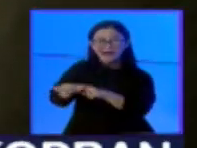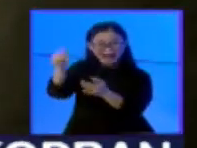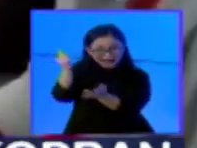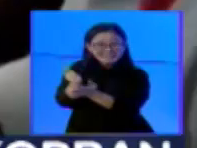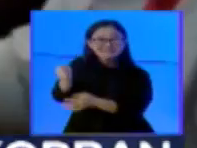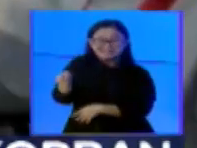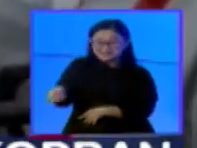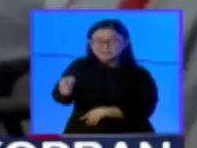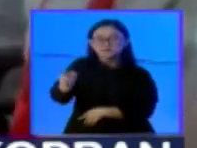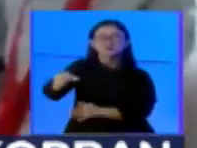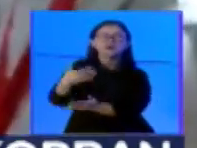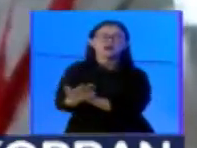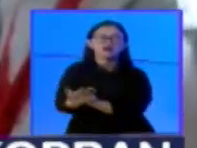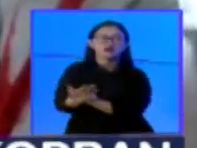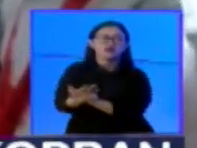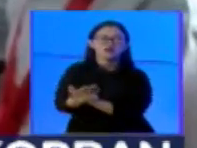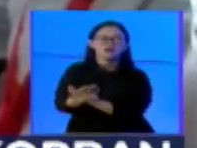tewas.